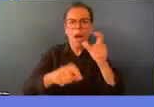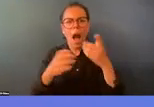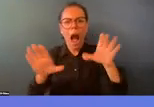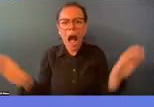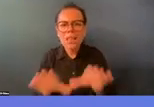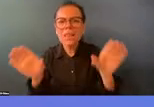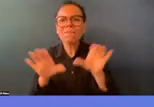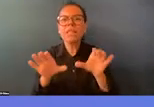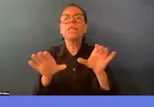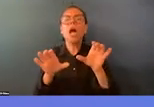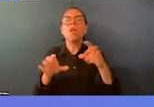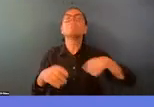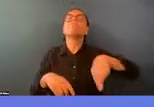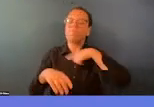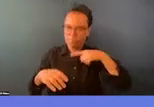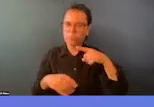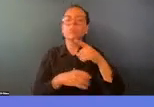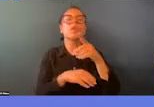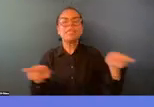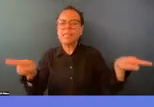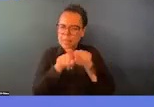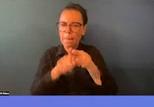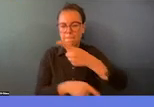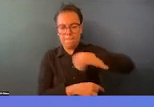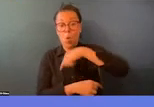этих изменениях. Next slide, please.